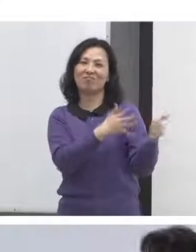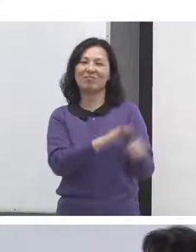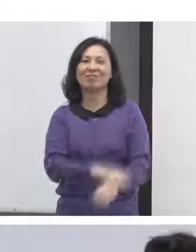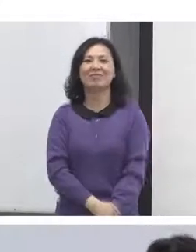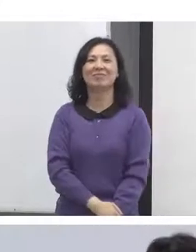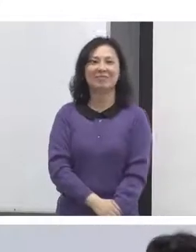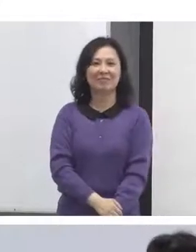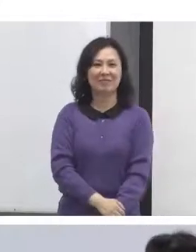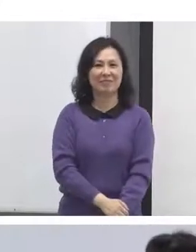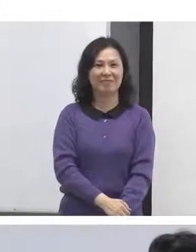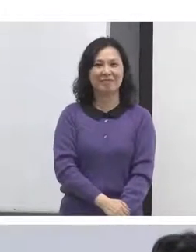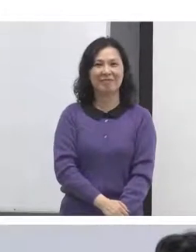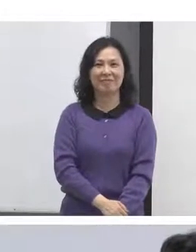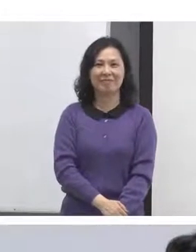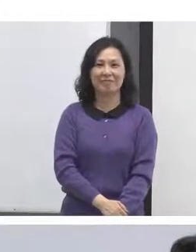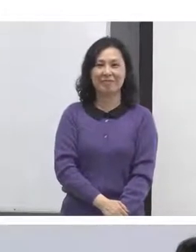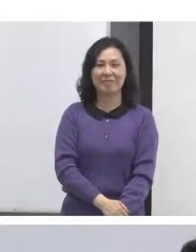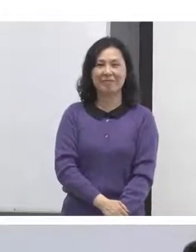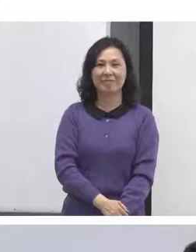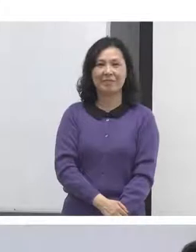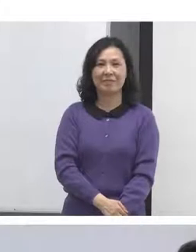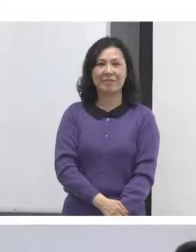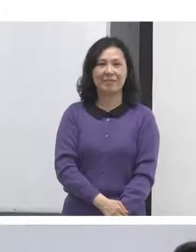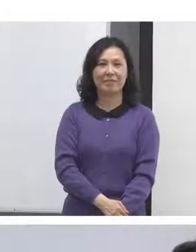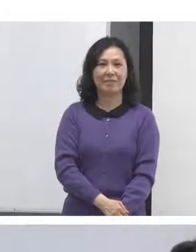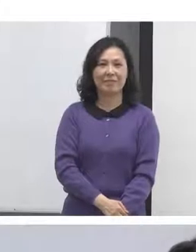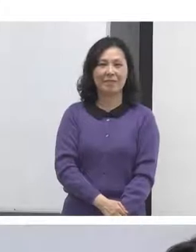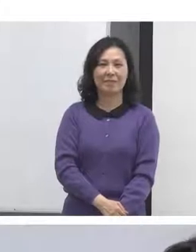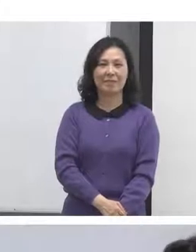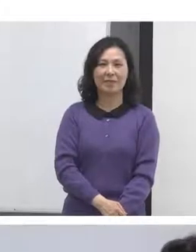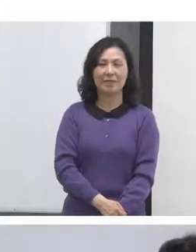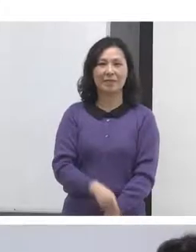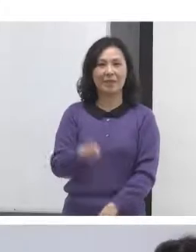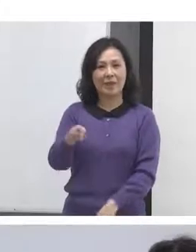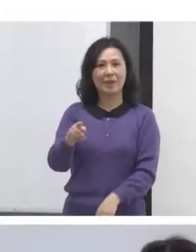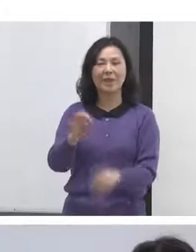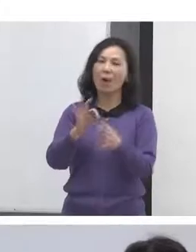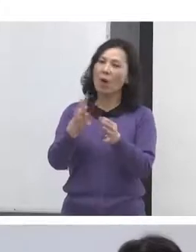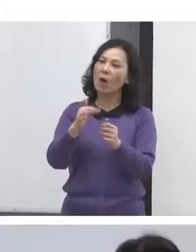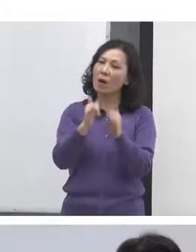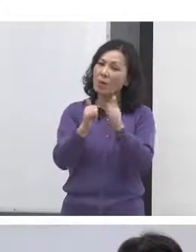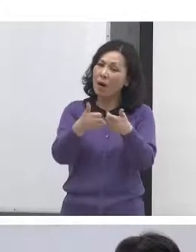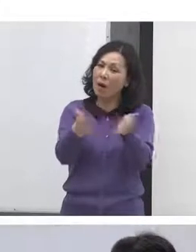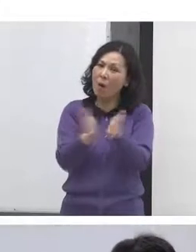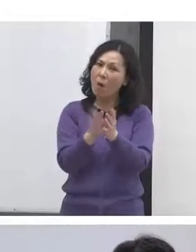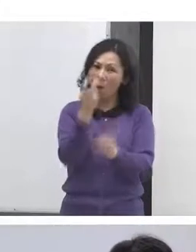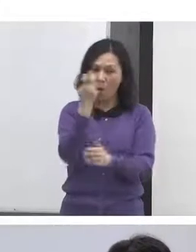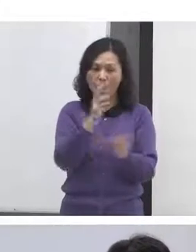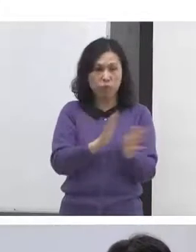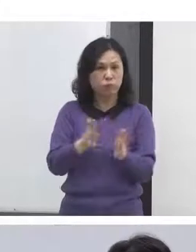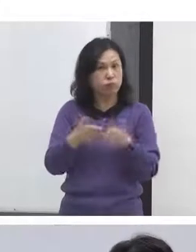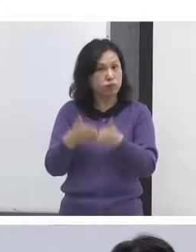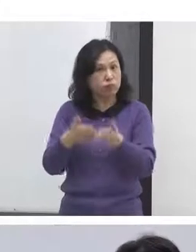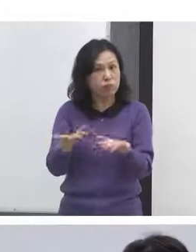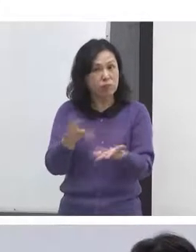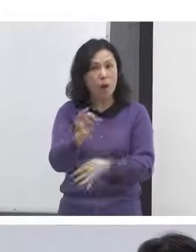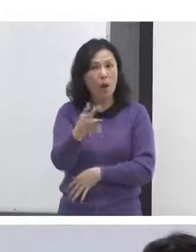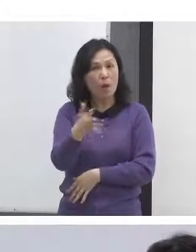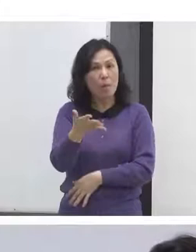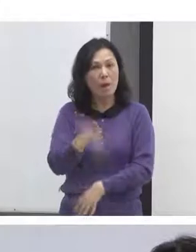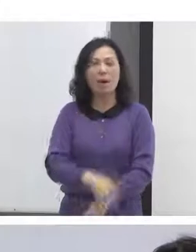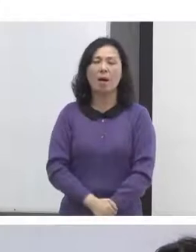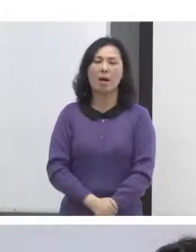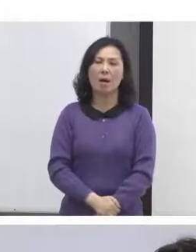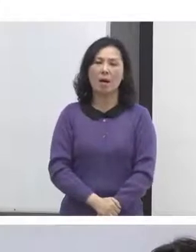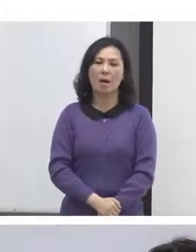张，就是为什么这个社群治理是重要的，哈。那这个社群就第一个，当然你是